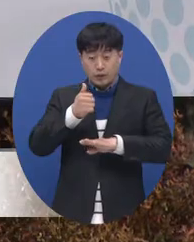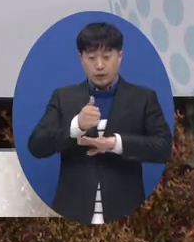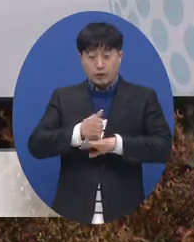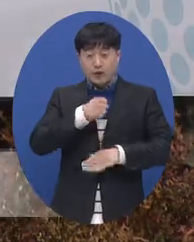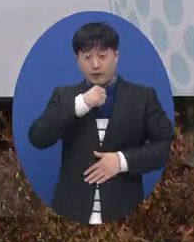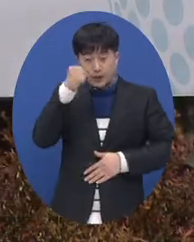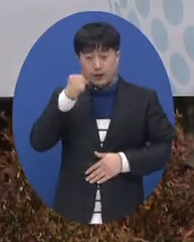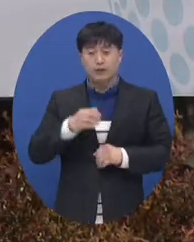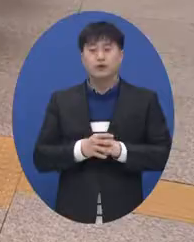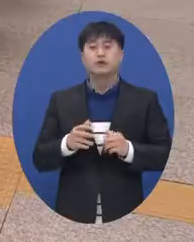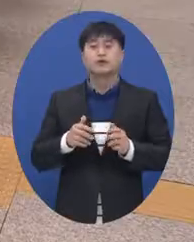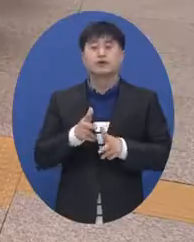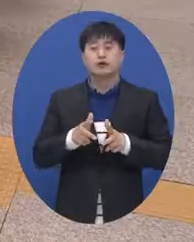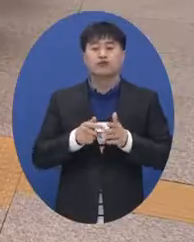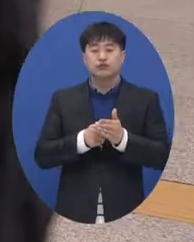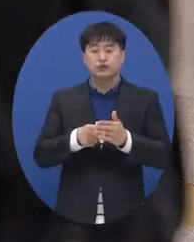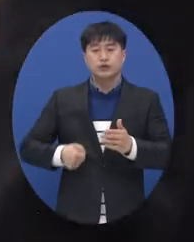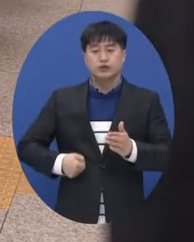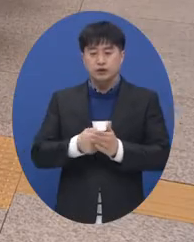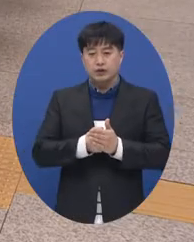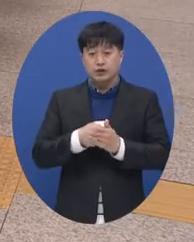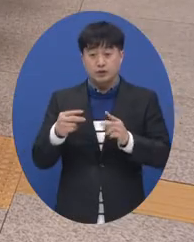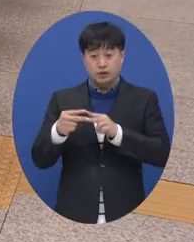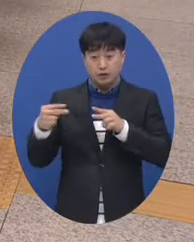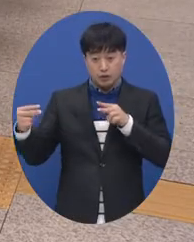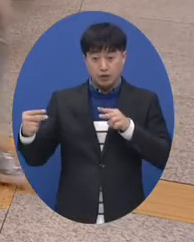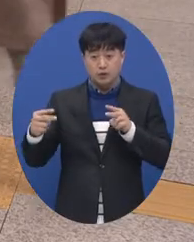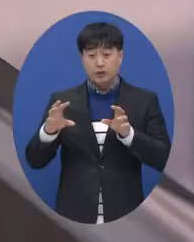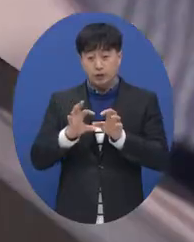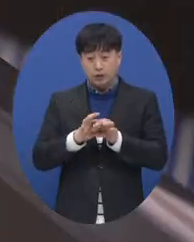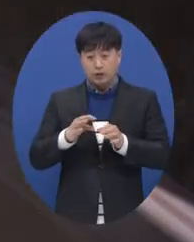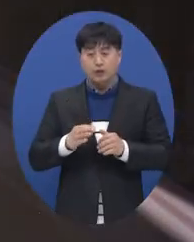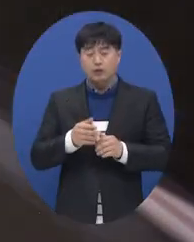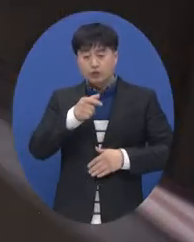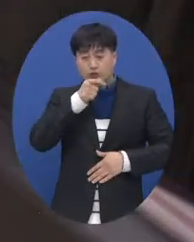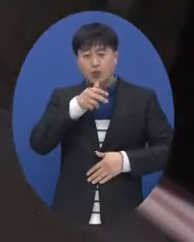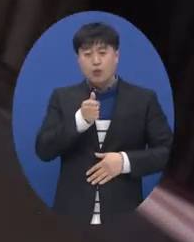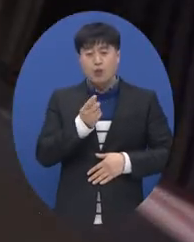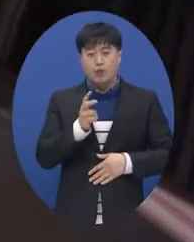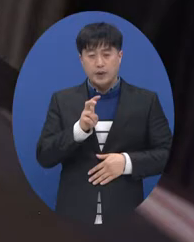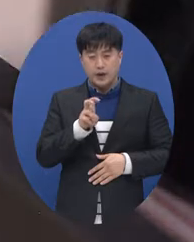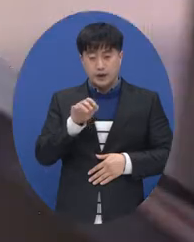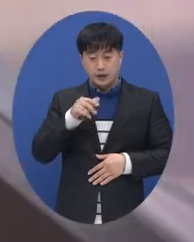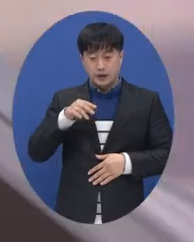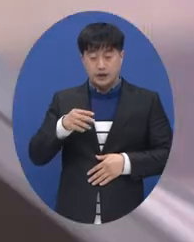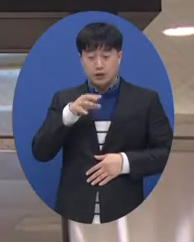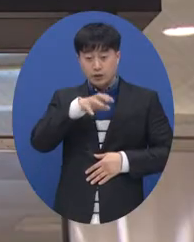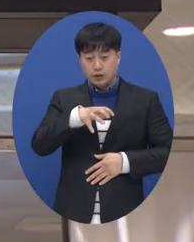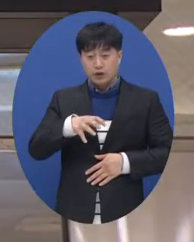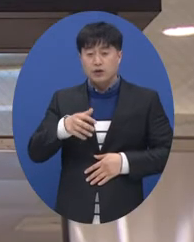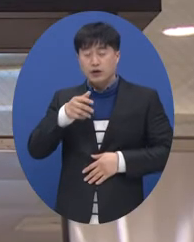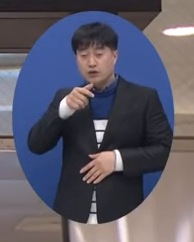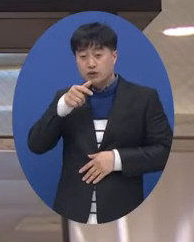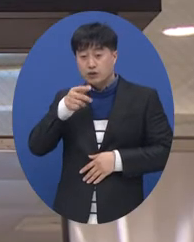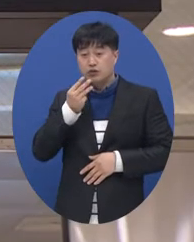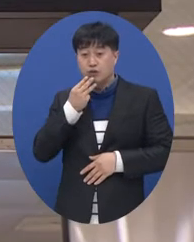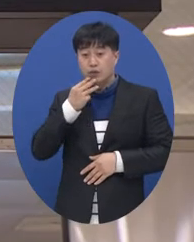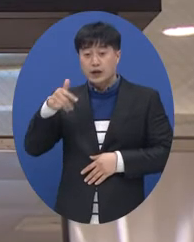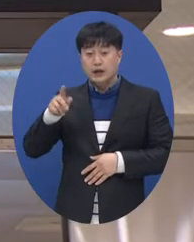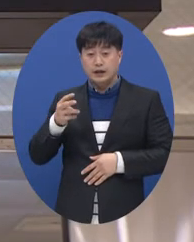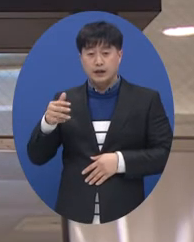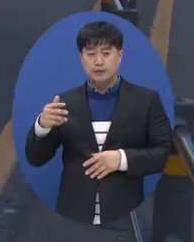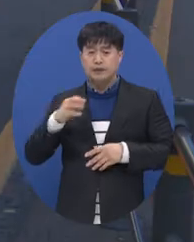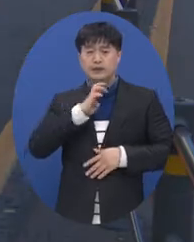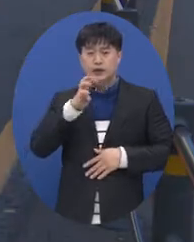추진이 확정됐습니다. 이 노선이 개통되면 수원 호매실에서 서울 강남까지 40분대에 오갈 수 있을